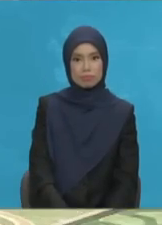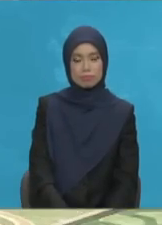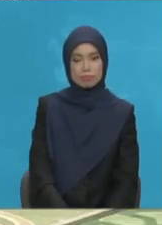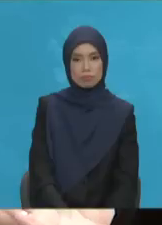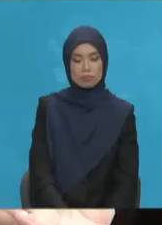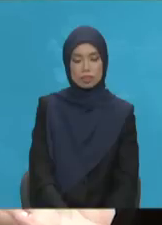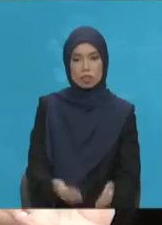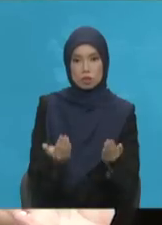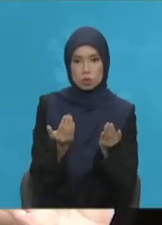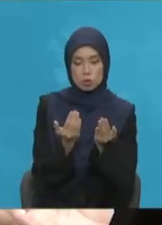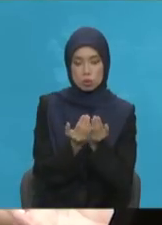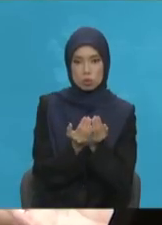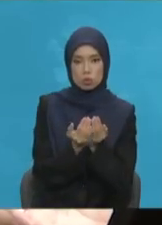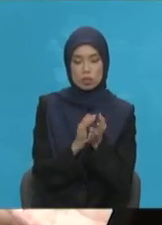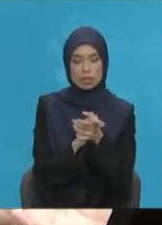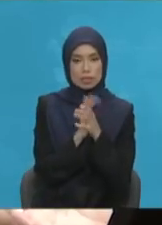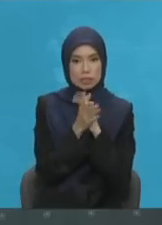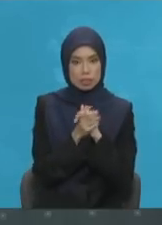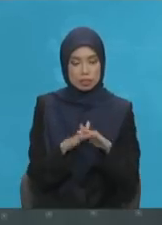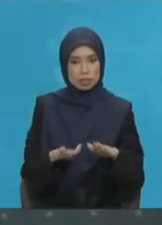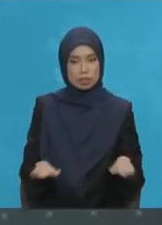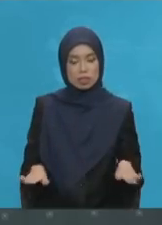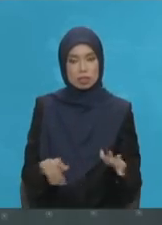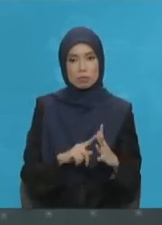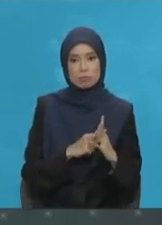doa selamat dibacakan oleh yang berhormat